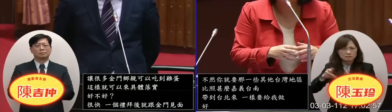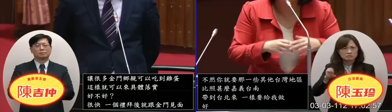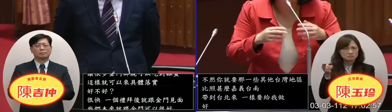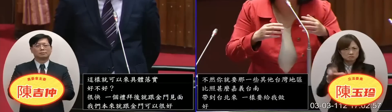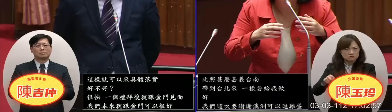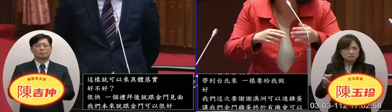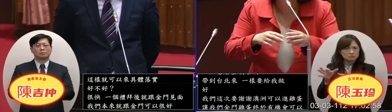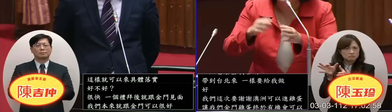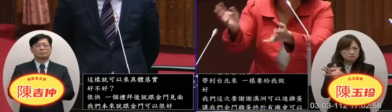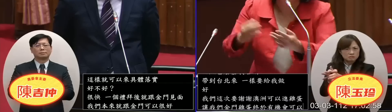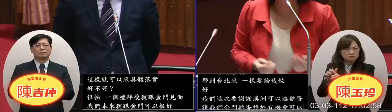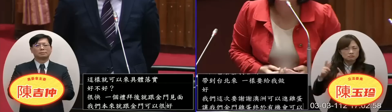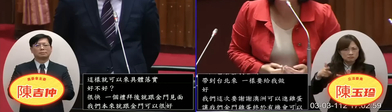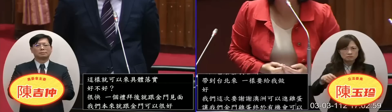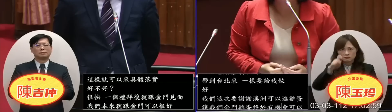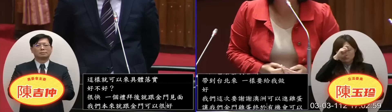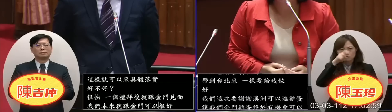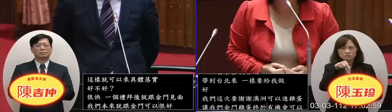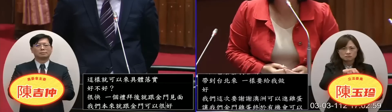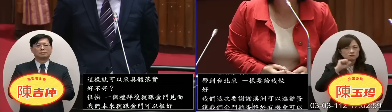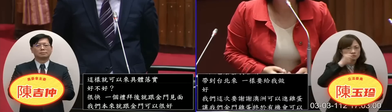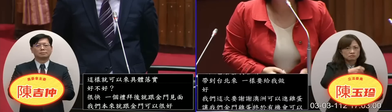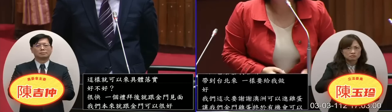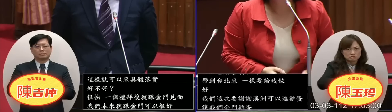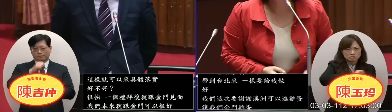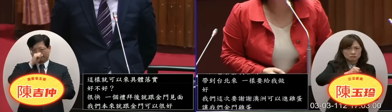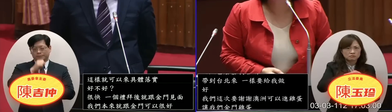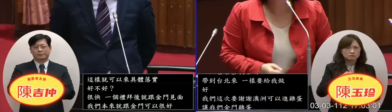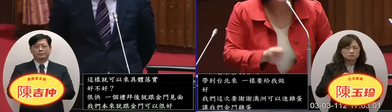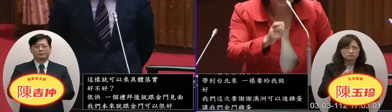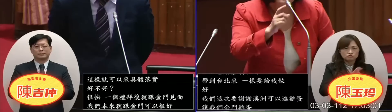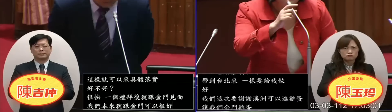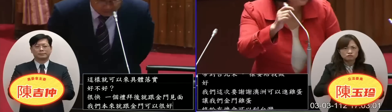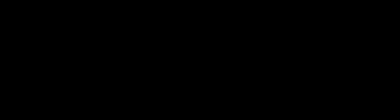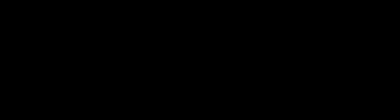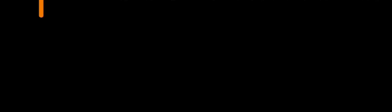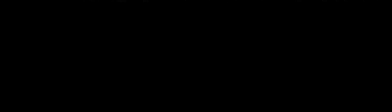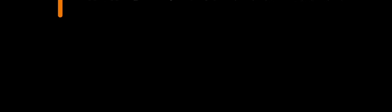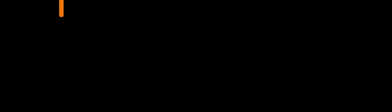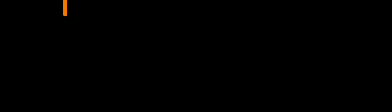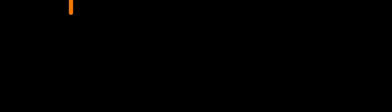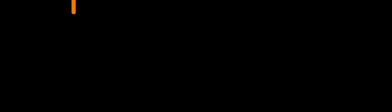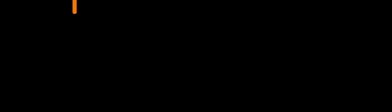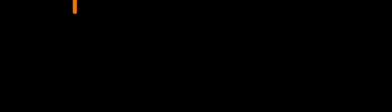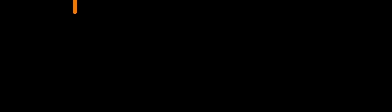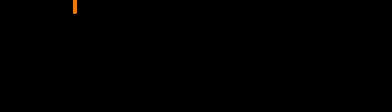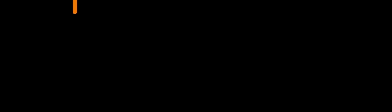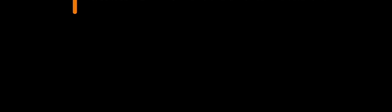制，是给我们跟你们一样的待遇，好吗？ 好， 好，谢谢院长。